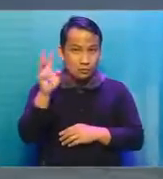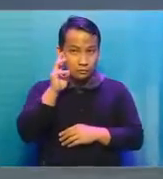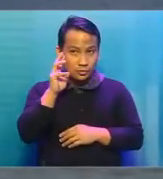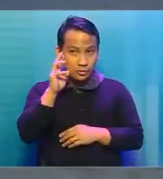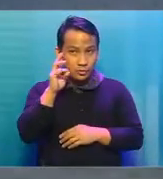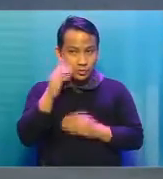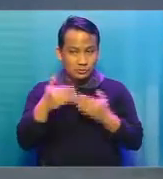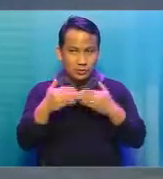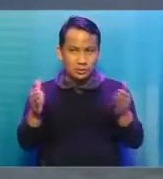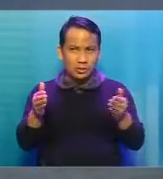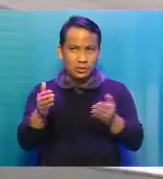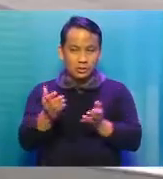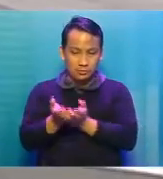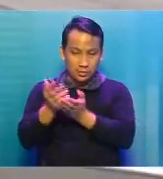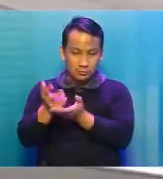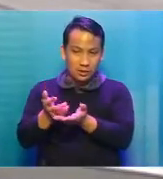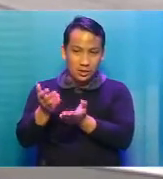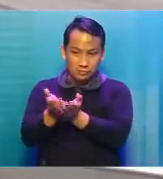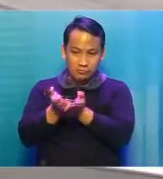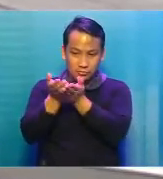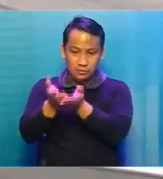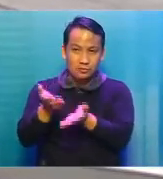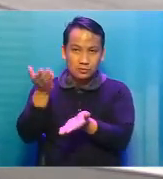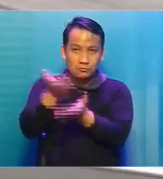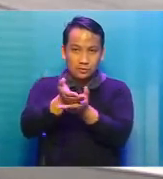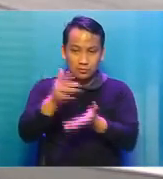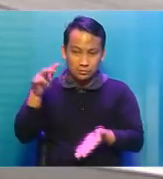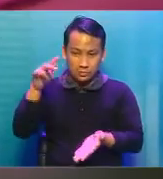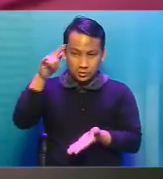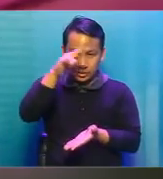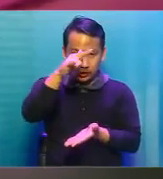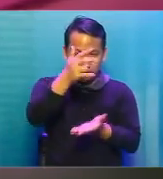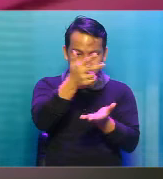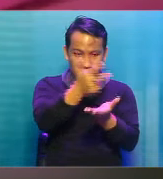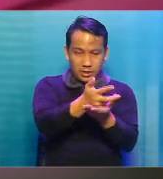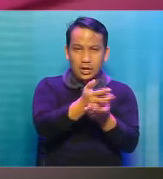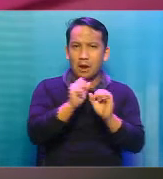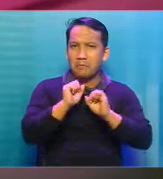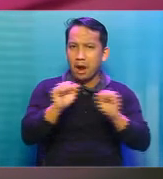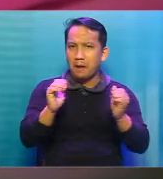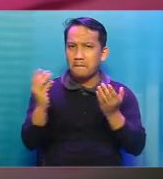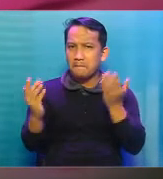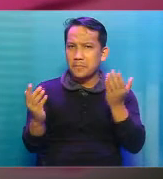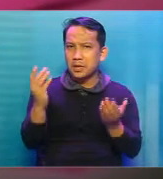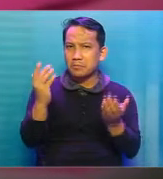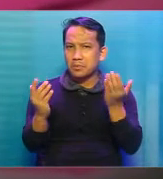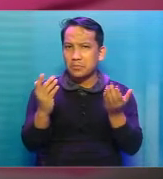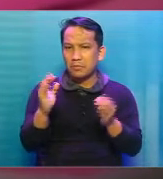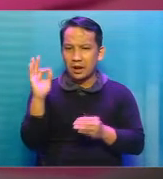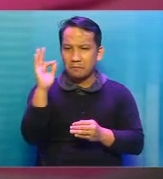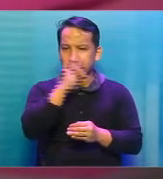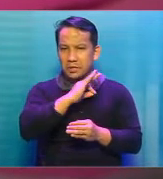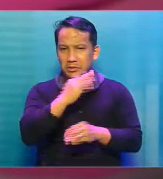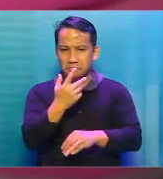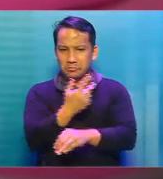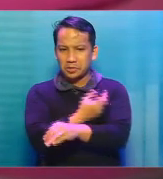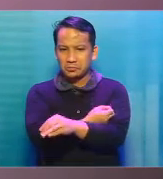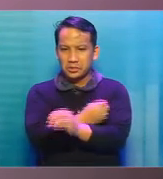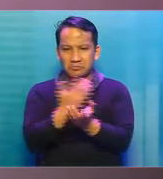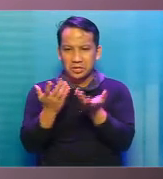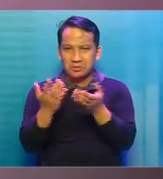entry point katulad ng Pantalan at airports. Binabantayan nila ngayon ang posibleng pag-smuggle ng mga illegal o Peking